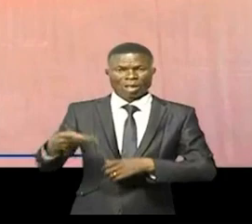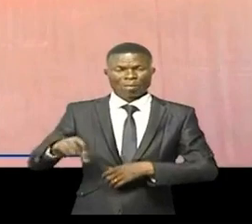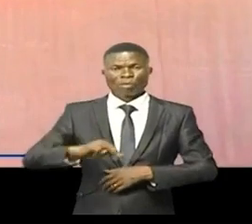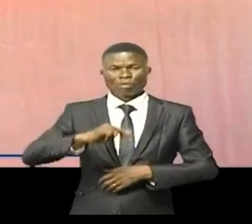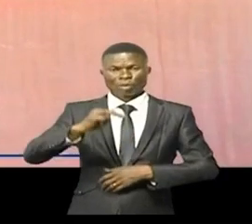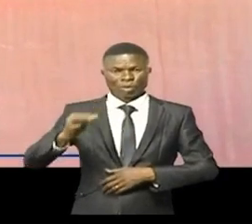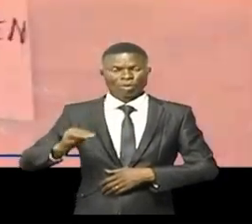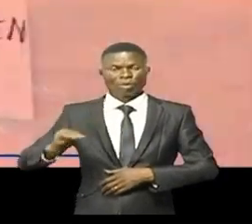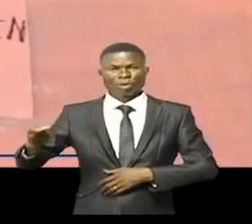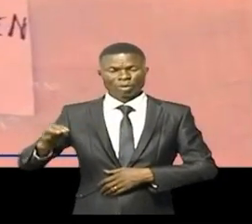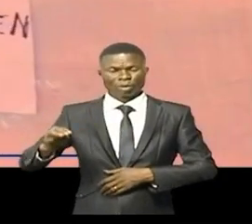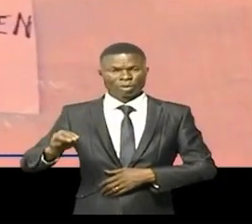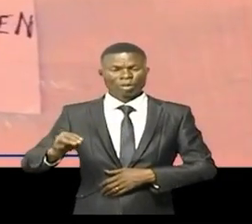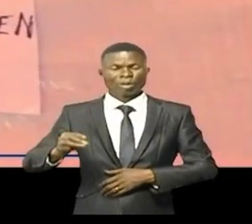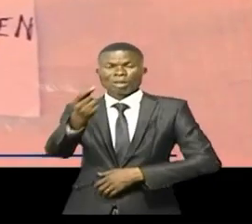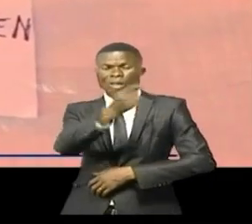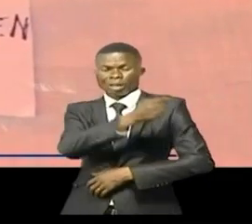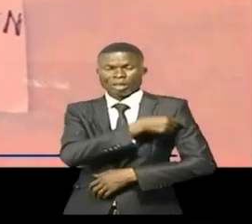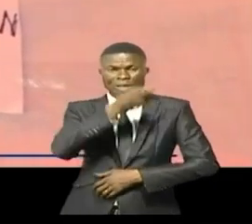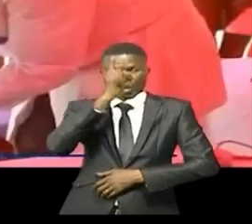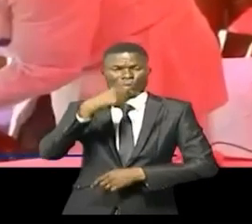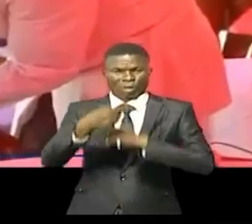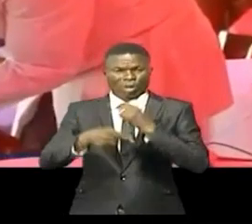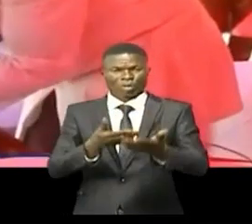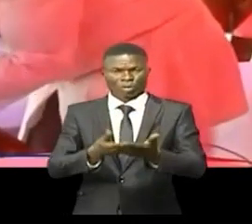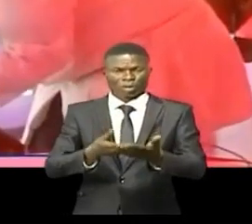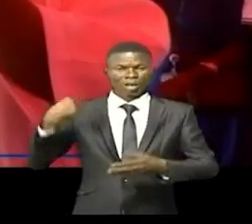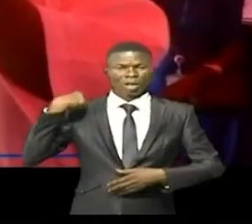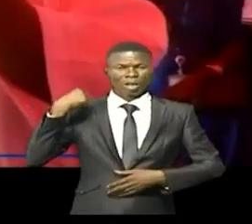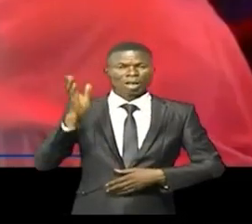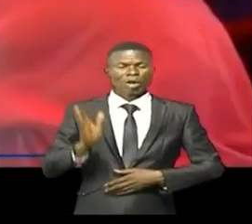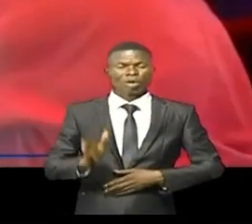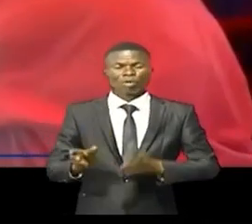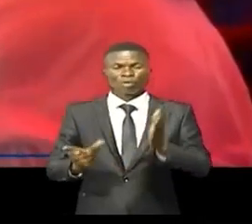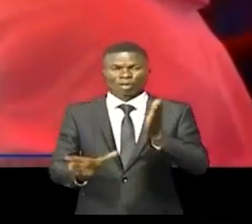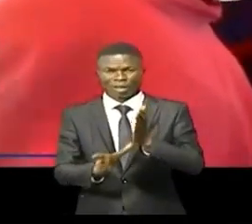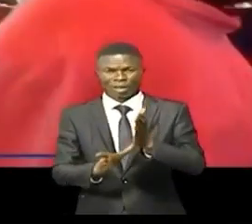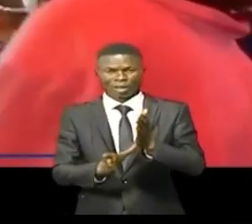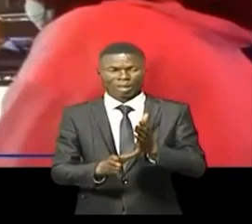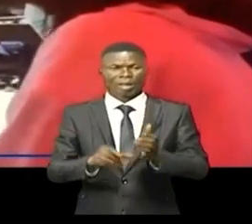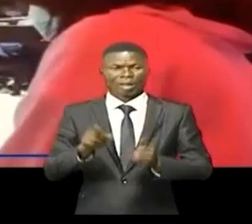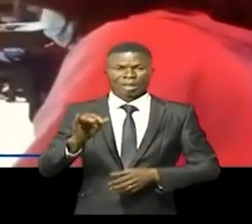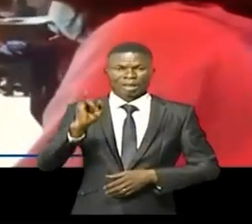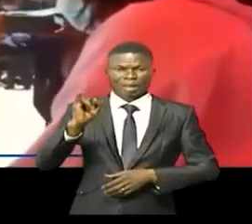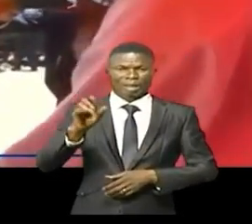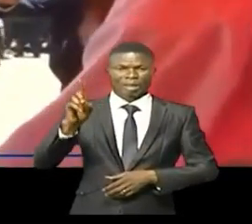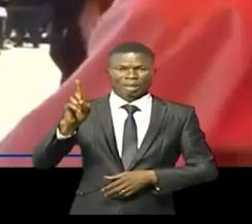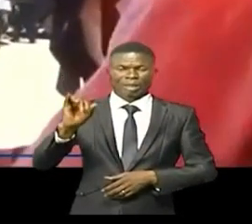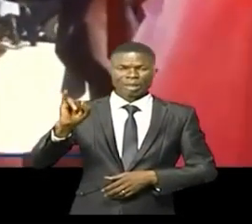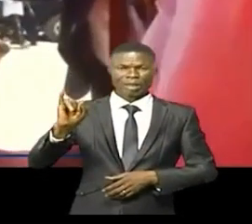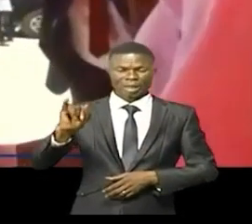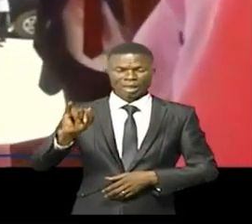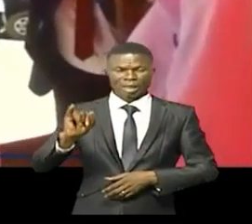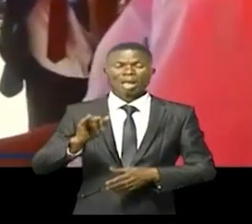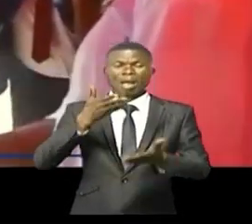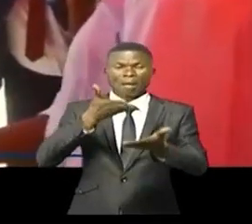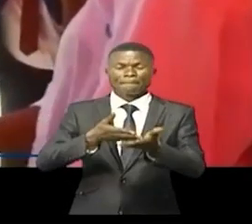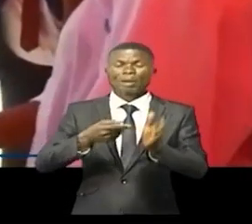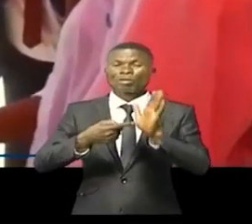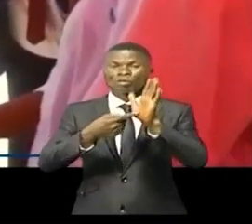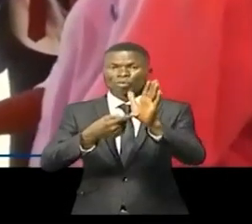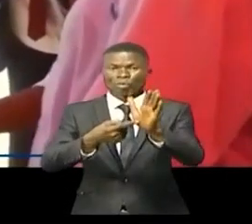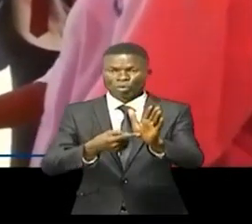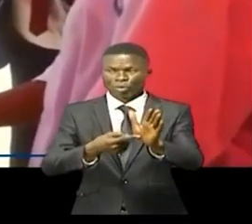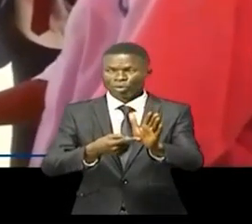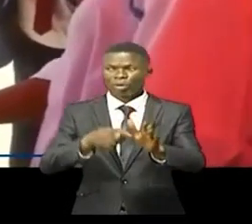Maniema reçoit sa première dose de vaccin. Le gouverneur intérimaire Afani Idriss Mangala donne l'exemple en se faisant vacciner